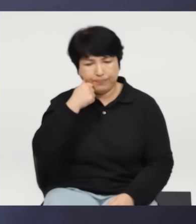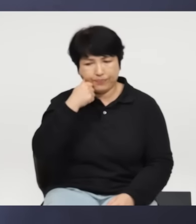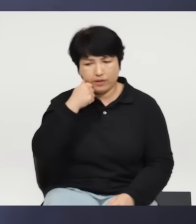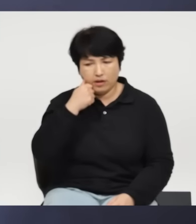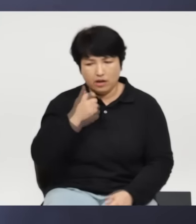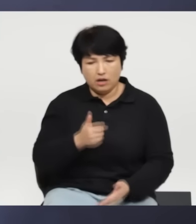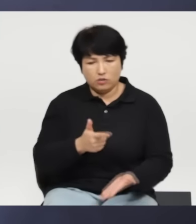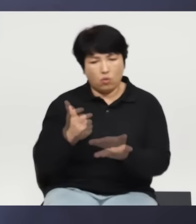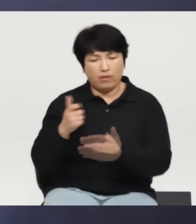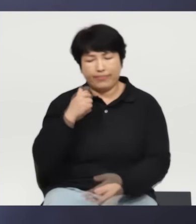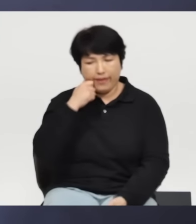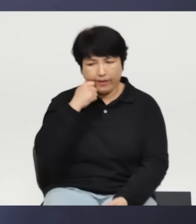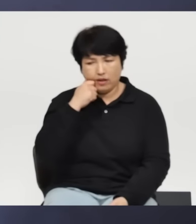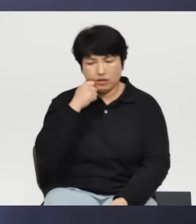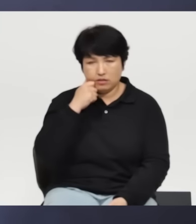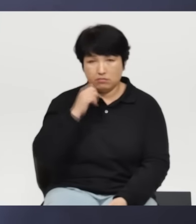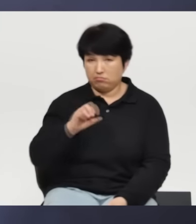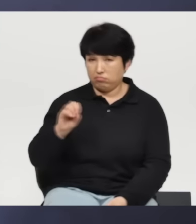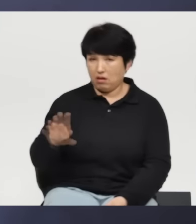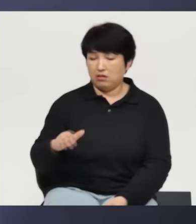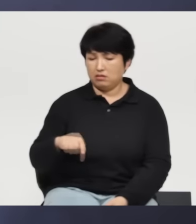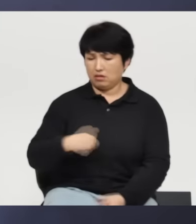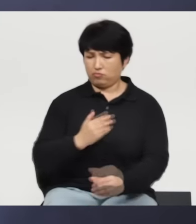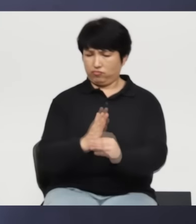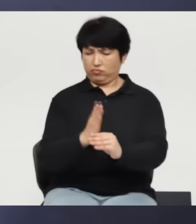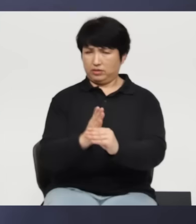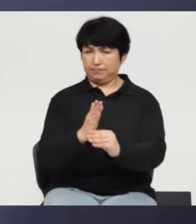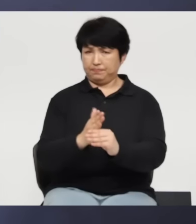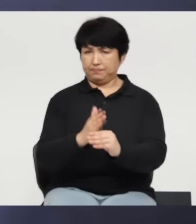못 해줘. 이렇게 딱 자기 중심을 갖고 살면 돼요.